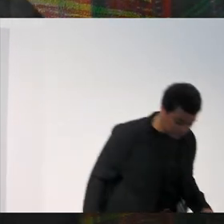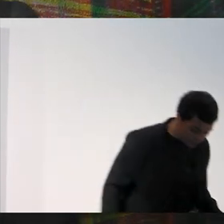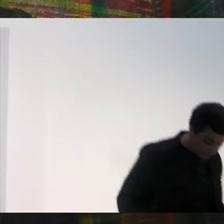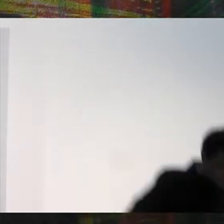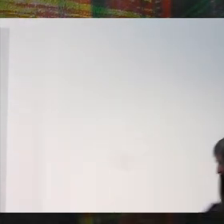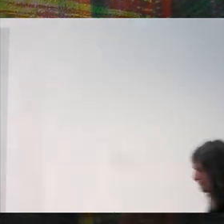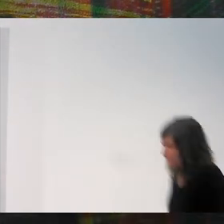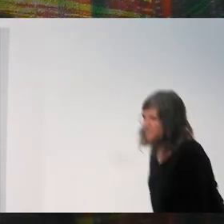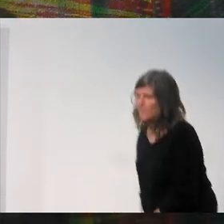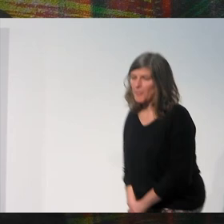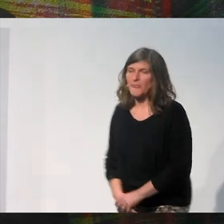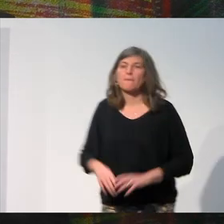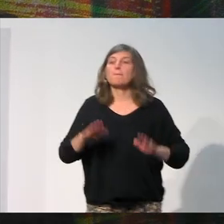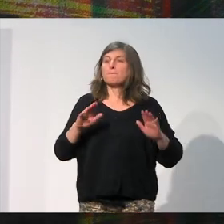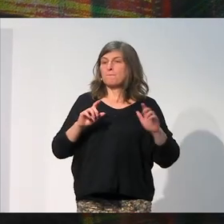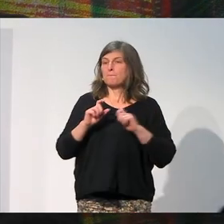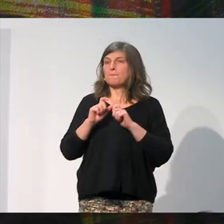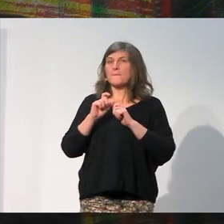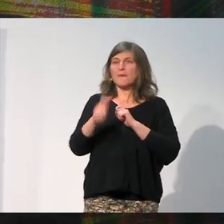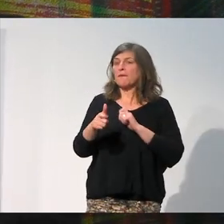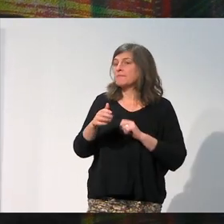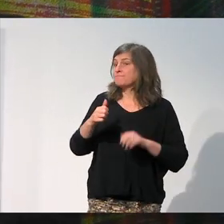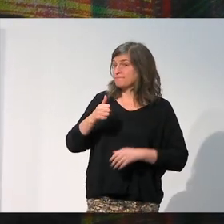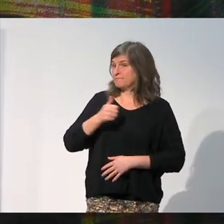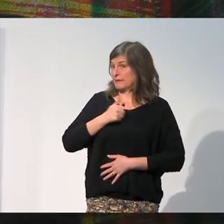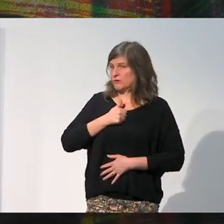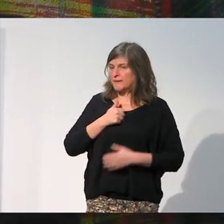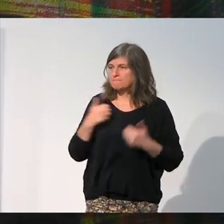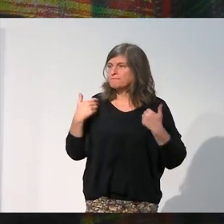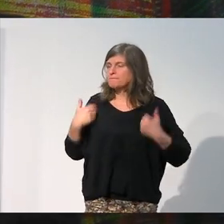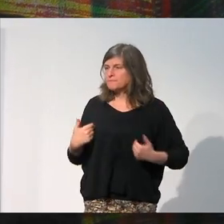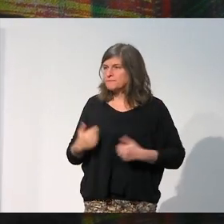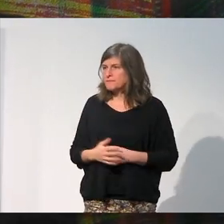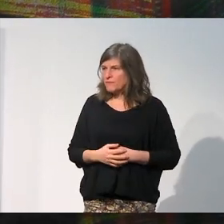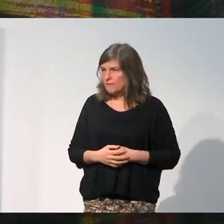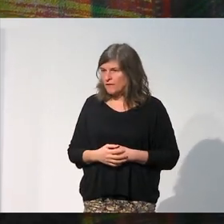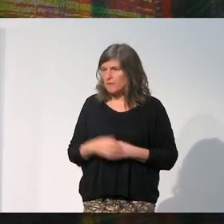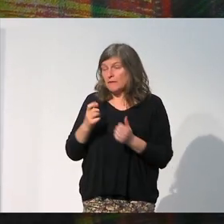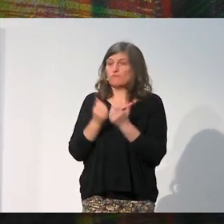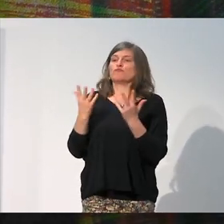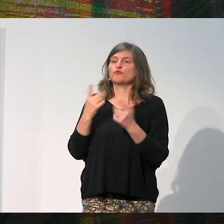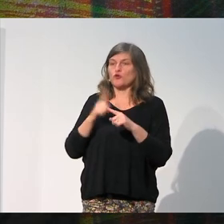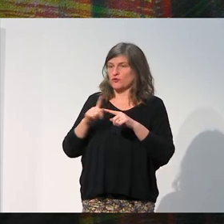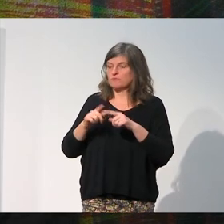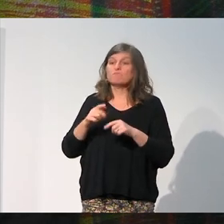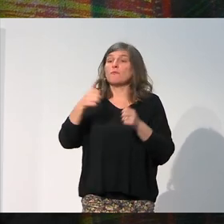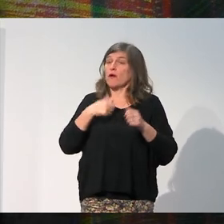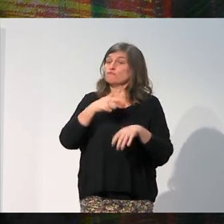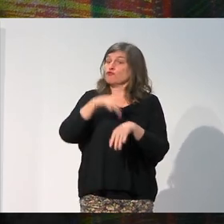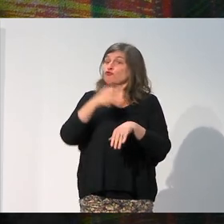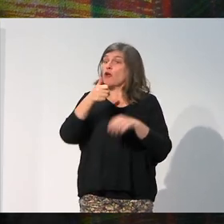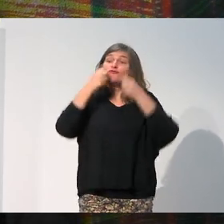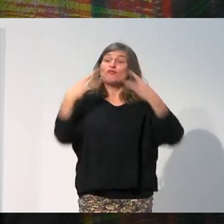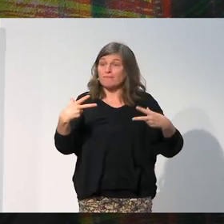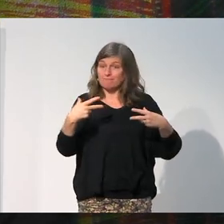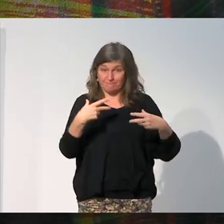très personnelle, plusieurs choses. J'ai eu un chat et